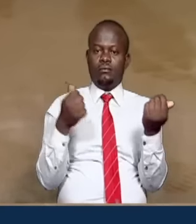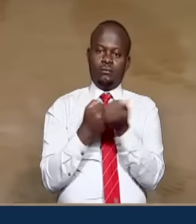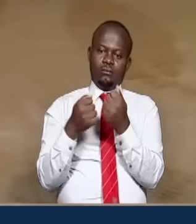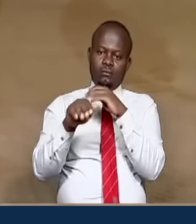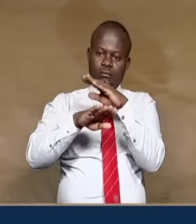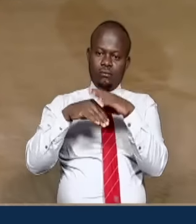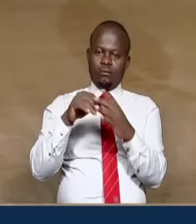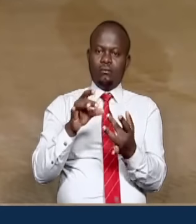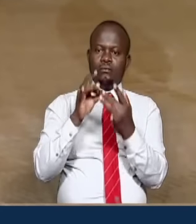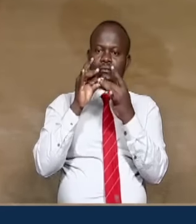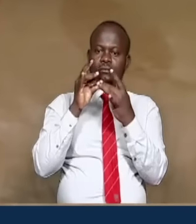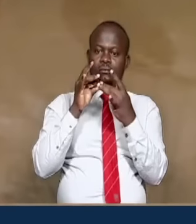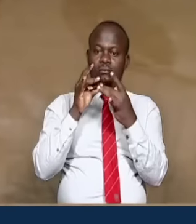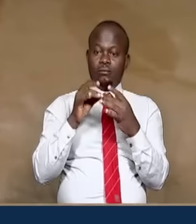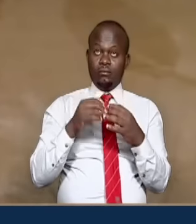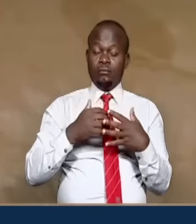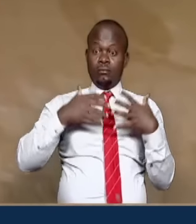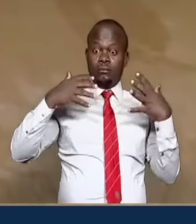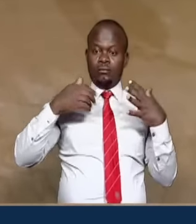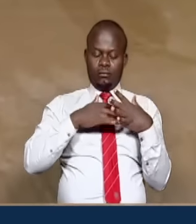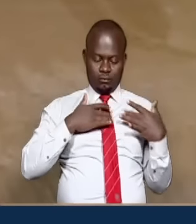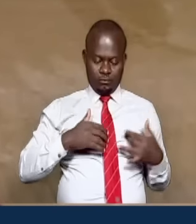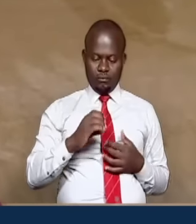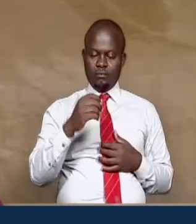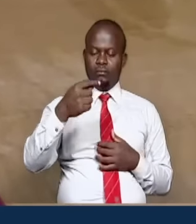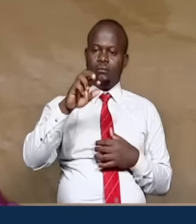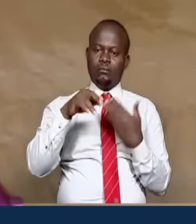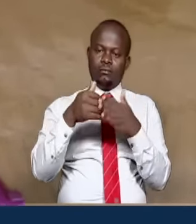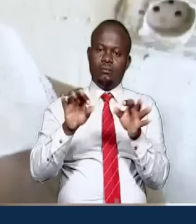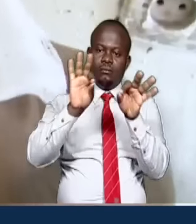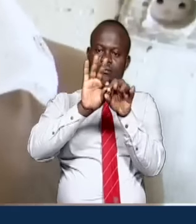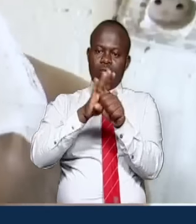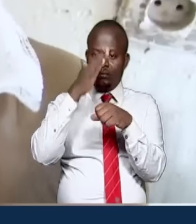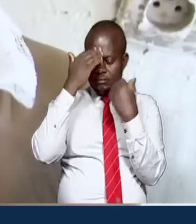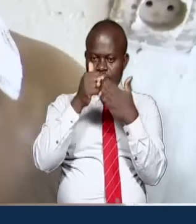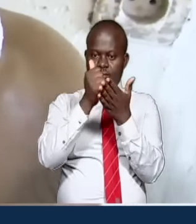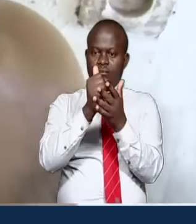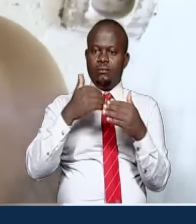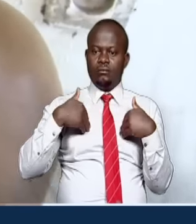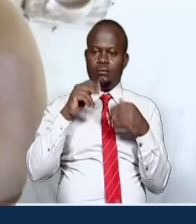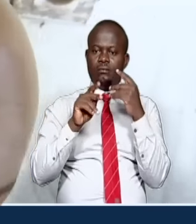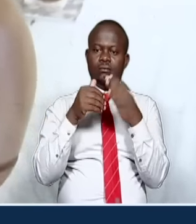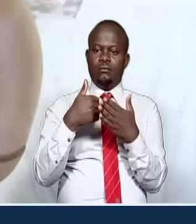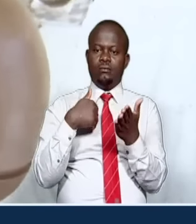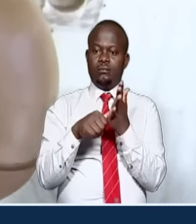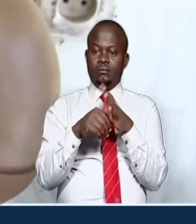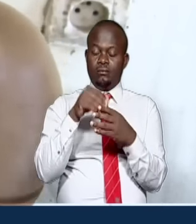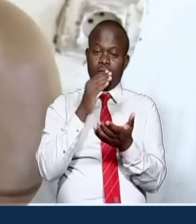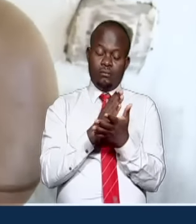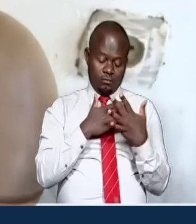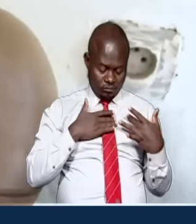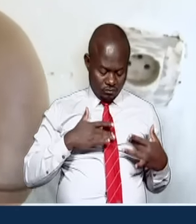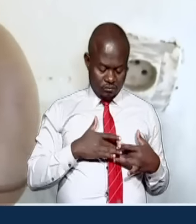bw'ibanze by'umwihariko bwo gukangura umutima n'ibihaha CPR ni ingenzi, kuko butabara ubuzima bw'abantu bageze ikibazo cyo guhagarara